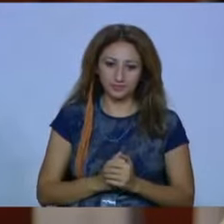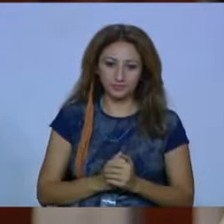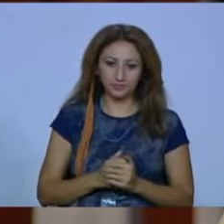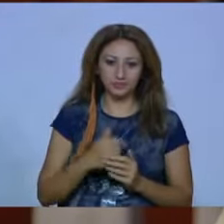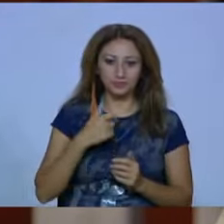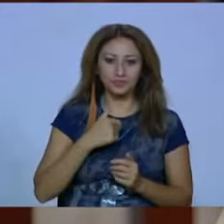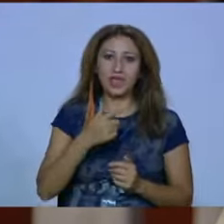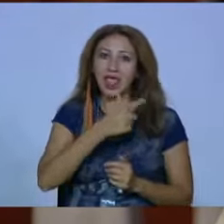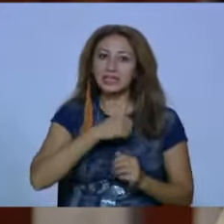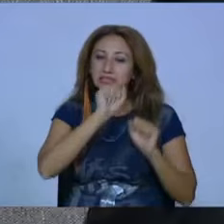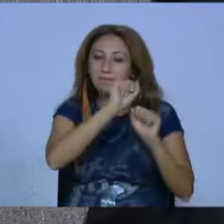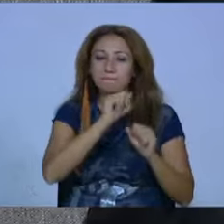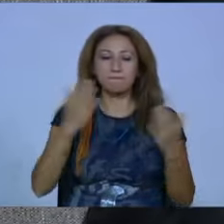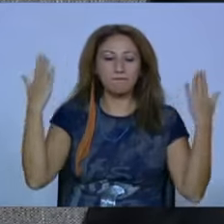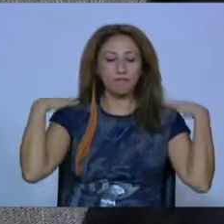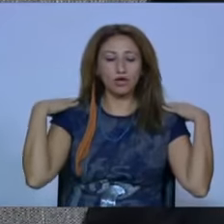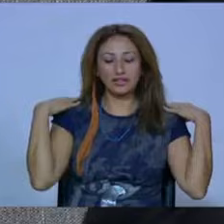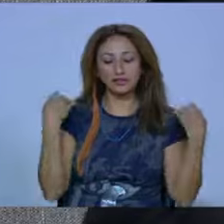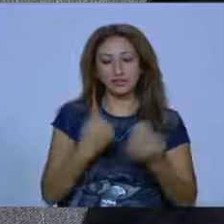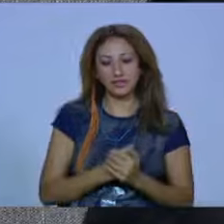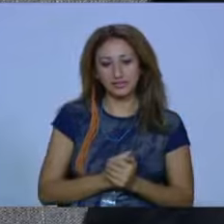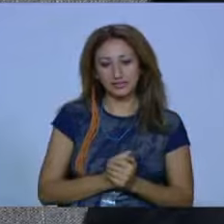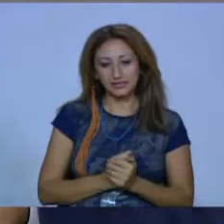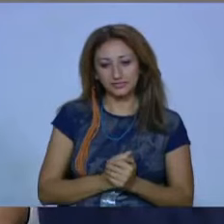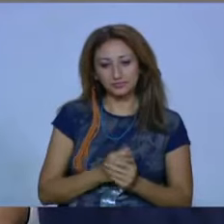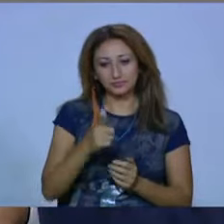اسمك فوق كتفي إن شاء الله. علاء عايز